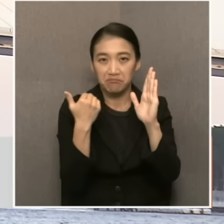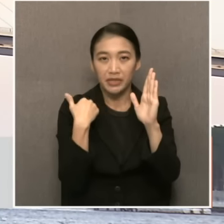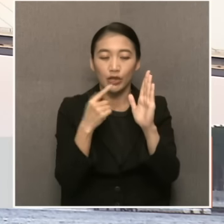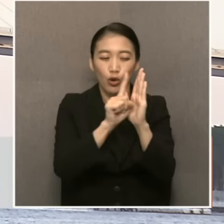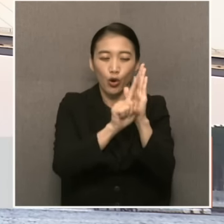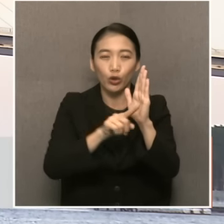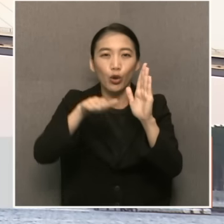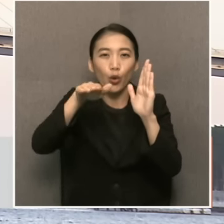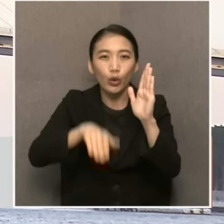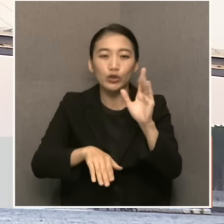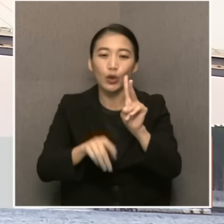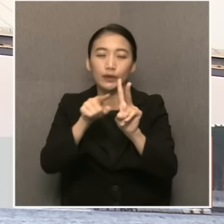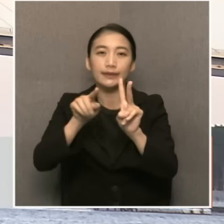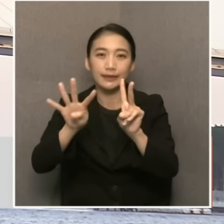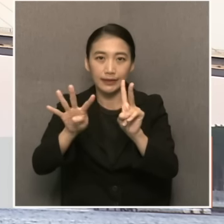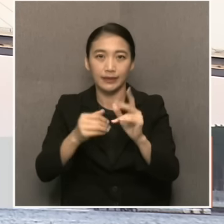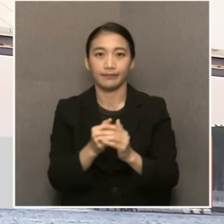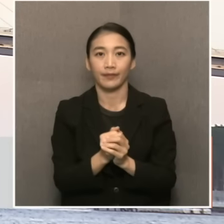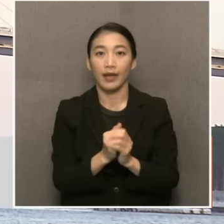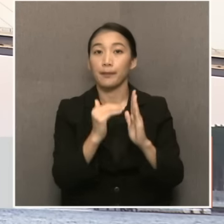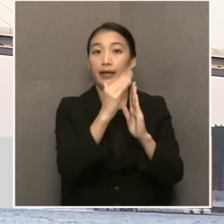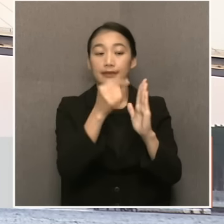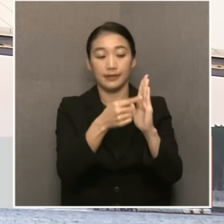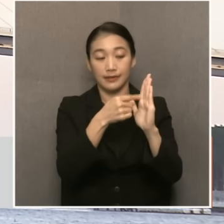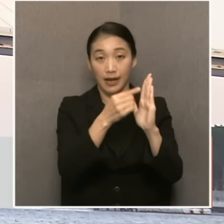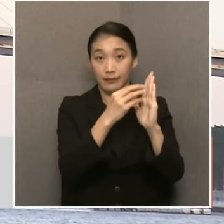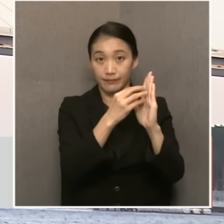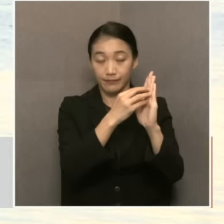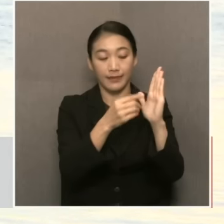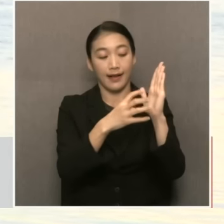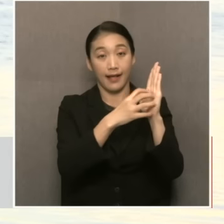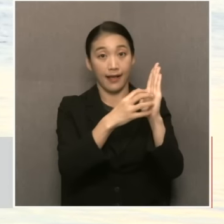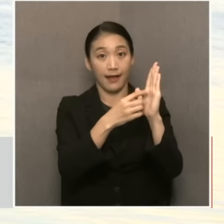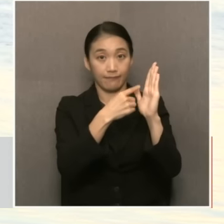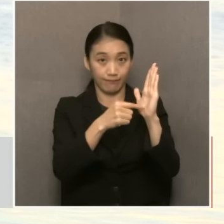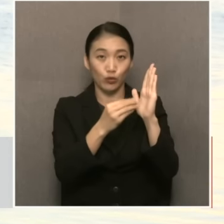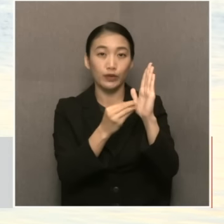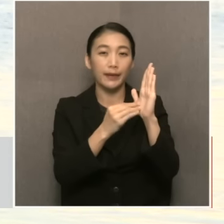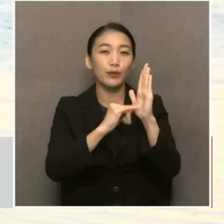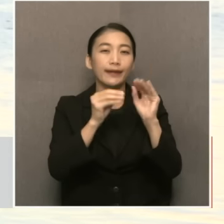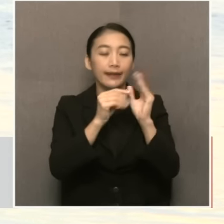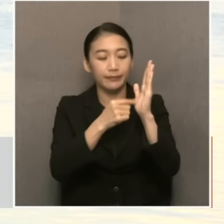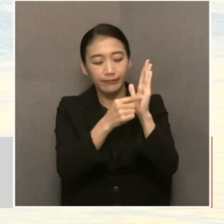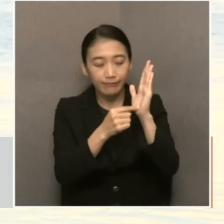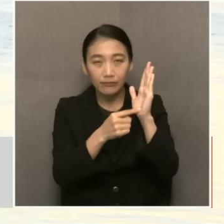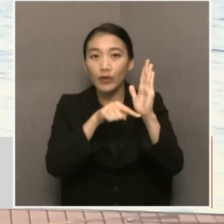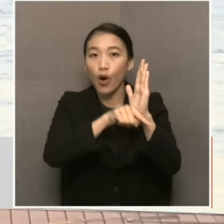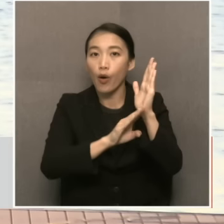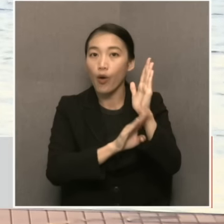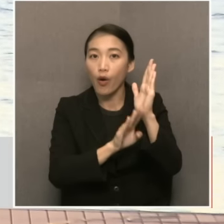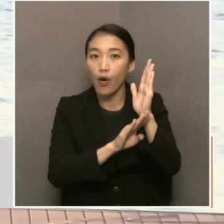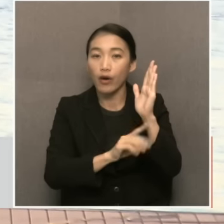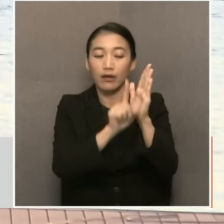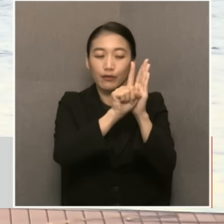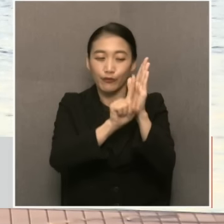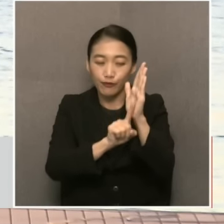คเหนือตอนล่างภาคกลางรวมทั้งกรุงเทพมหานครและปริมณฑลและภาคตะวันออกอุณหภูมิจะลดลง 1-3 อง